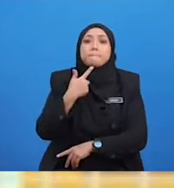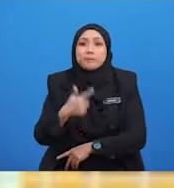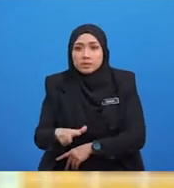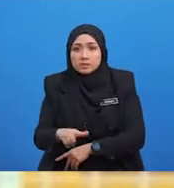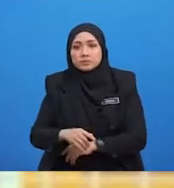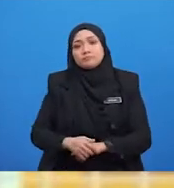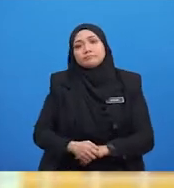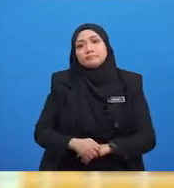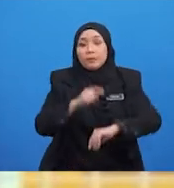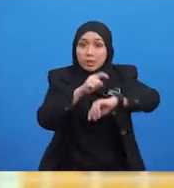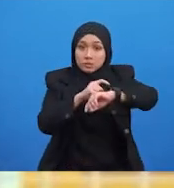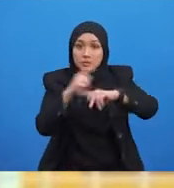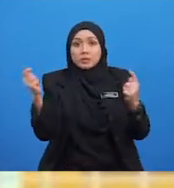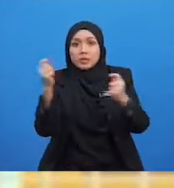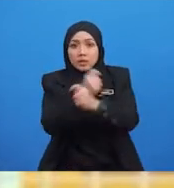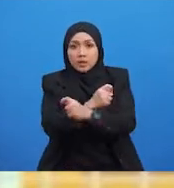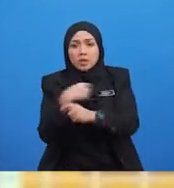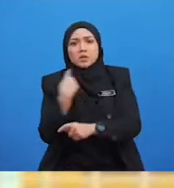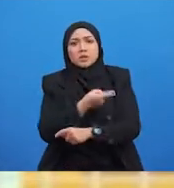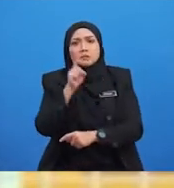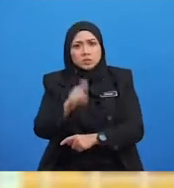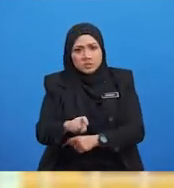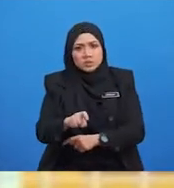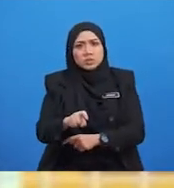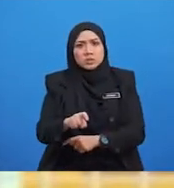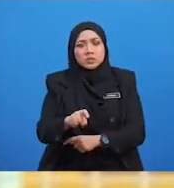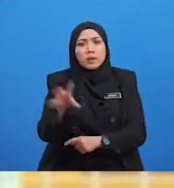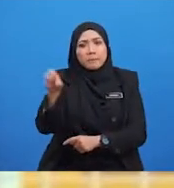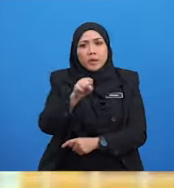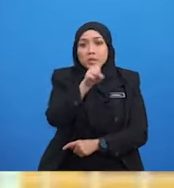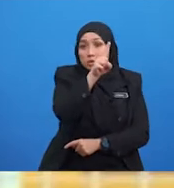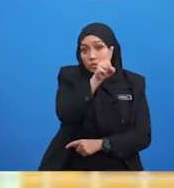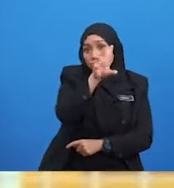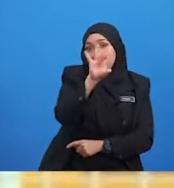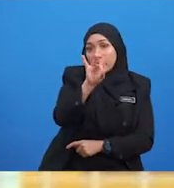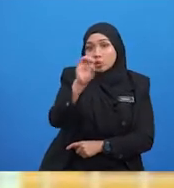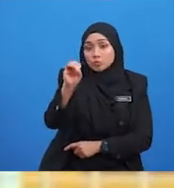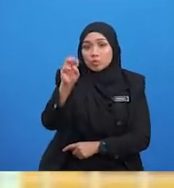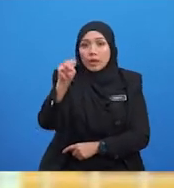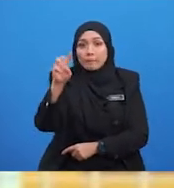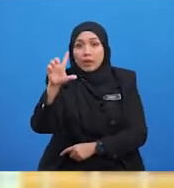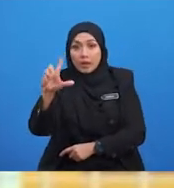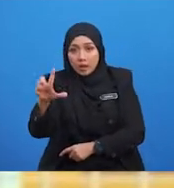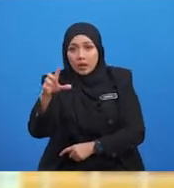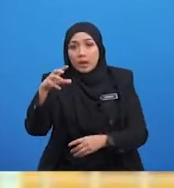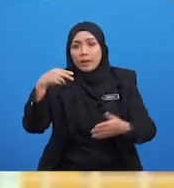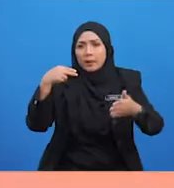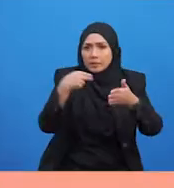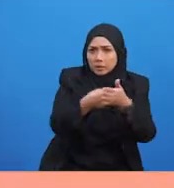bersama air sukan membantu untuk mengekalkan prestasi dalam jangka masa yang lebih panjang.